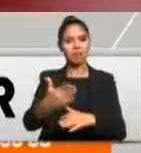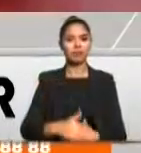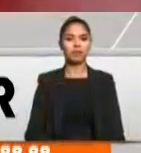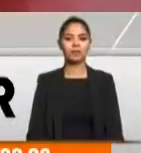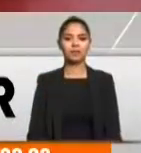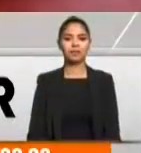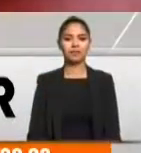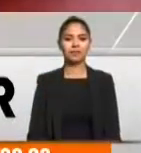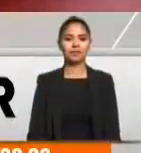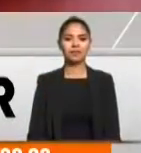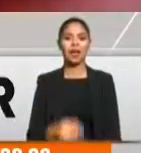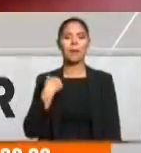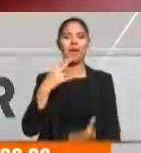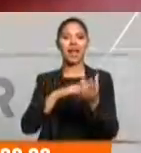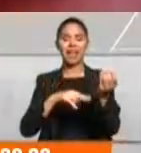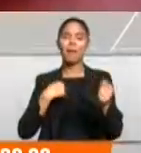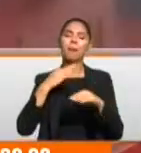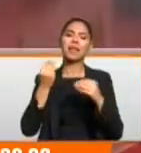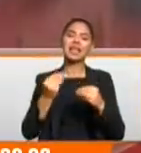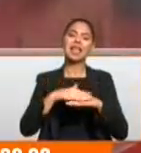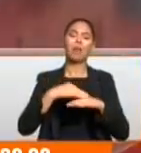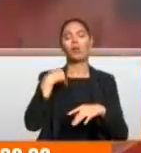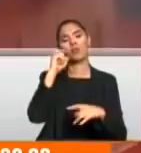Yani denerim, ben kebabı iyi yaptığıma inanıyorum. Buyurun.